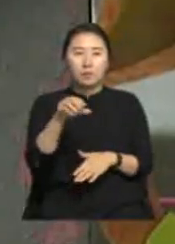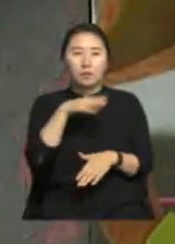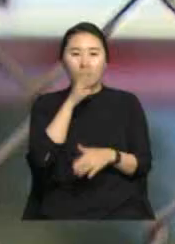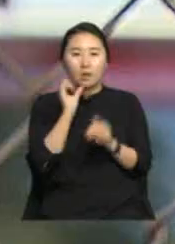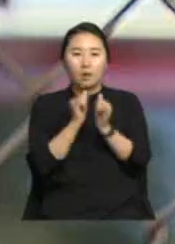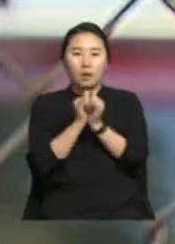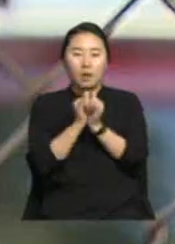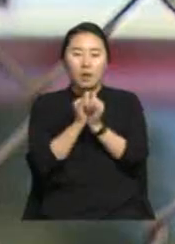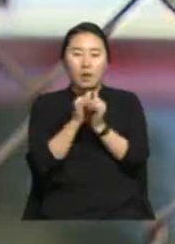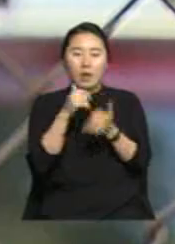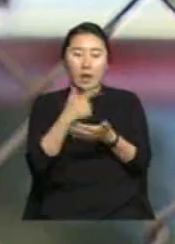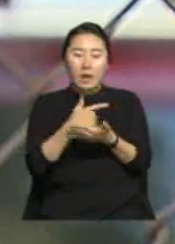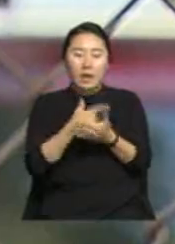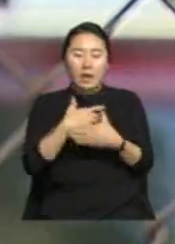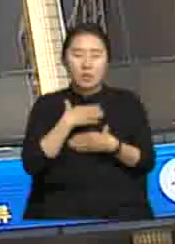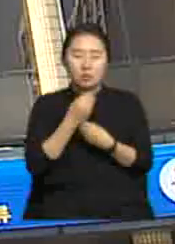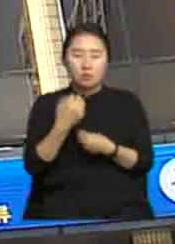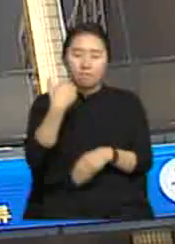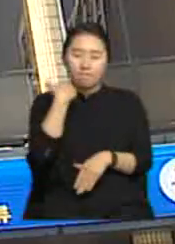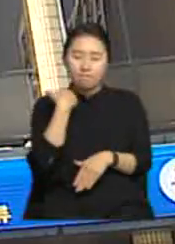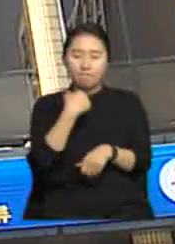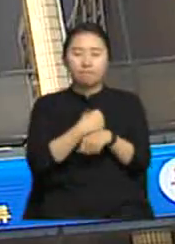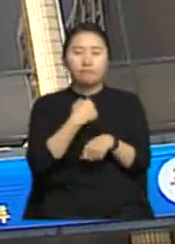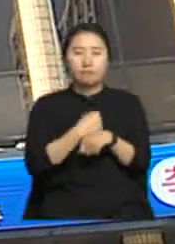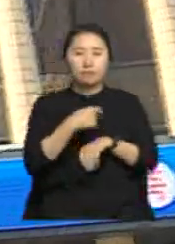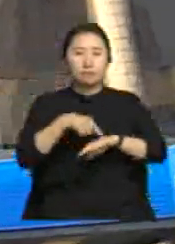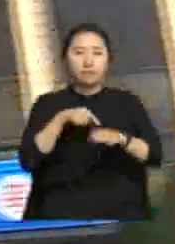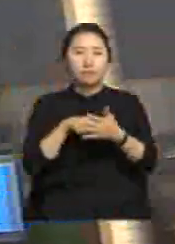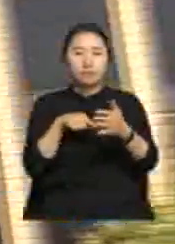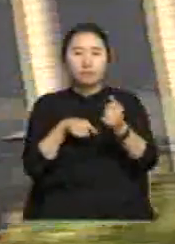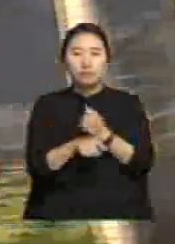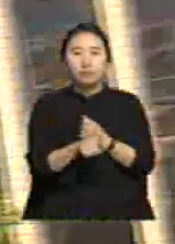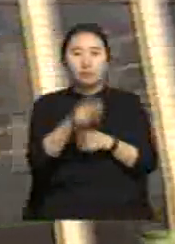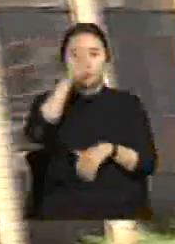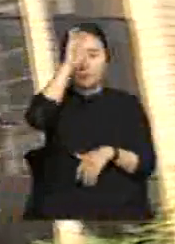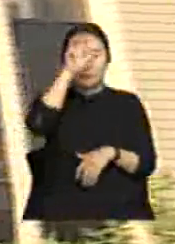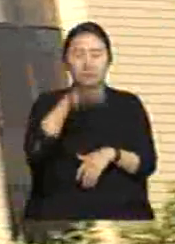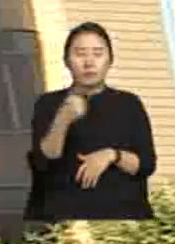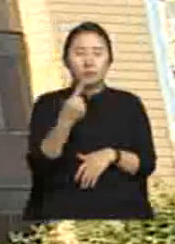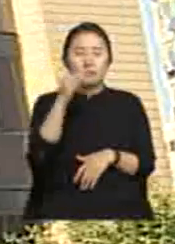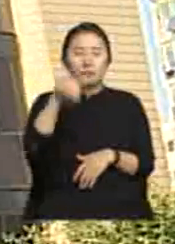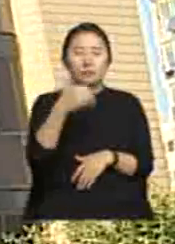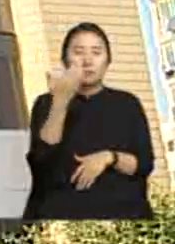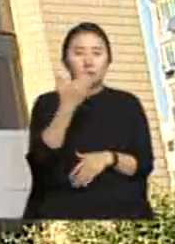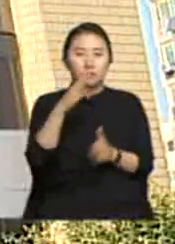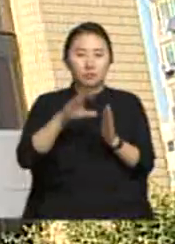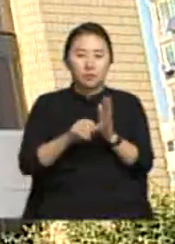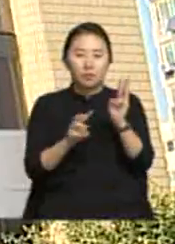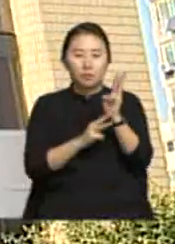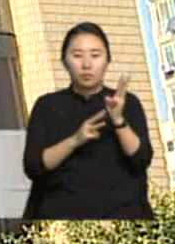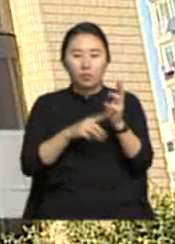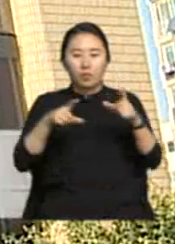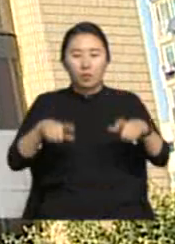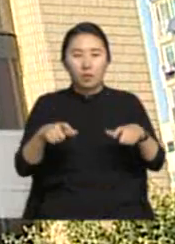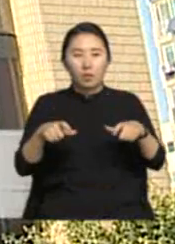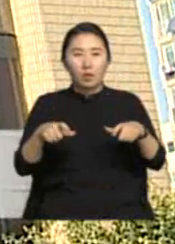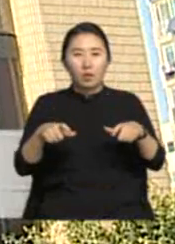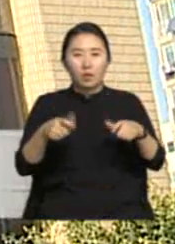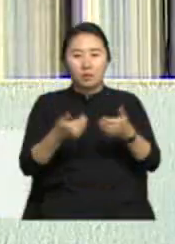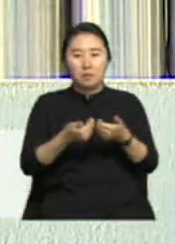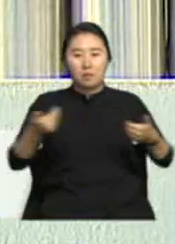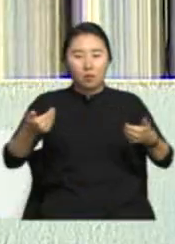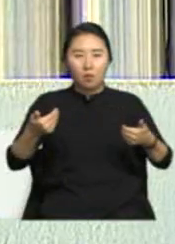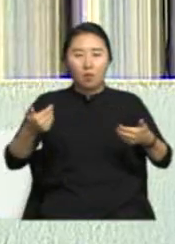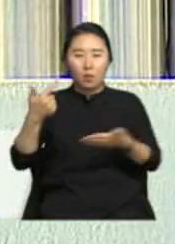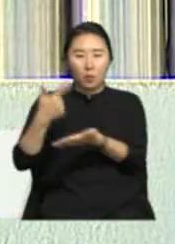구민의 안전을 책임지겠다는 의미입니다. 노원경찰서는 지난 1990년 중랑 북부경찰서에서 떨어져